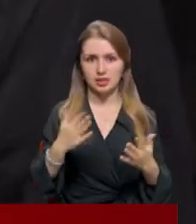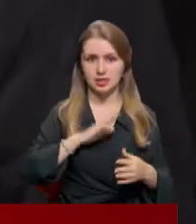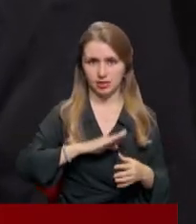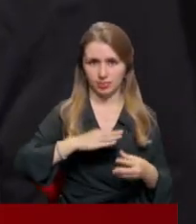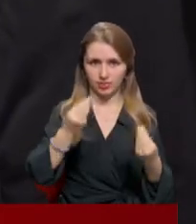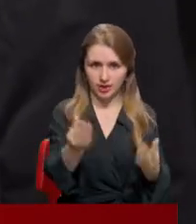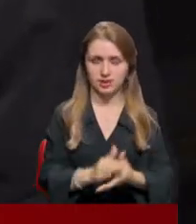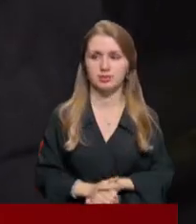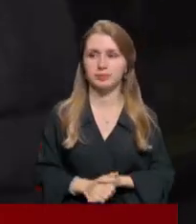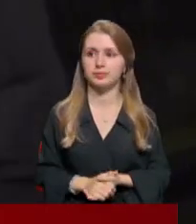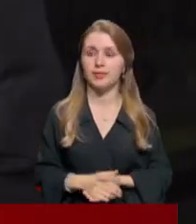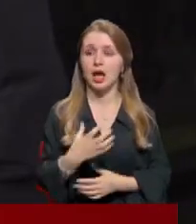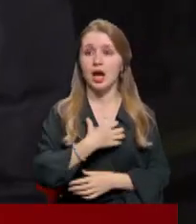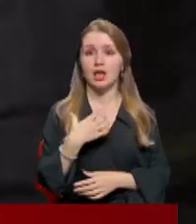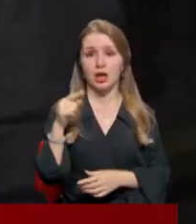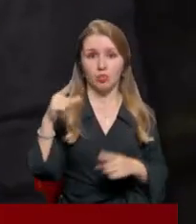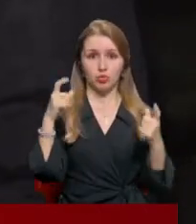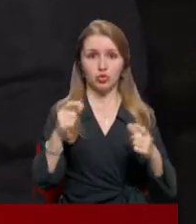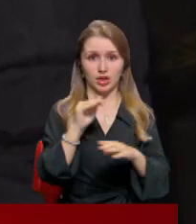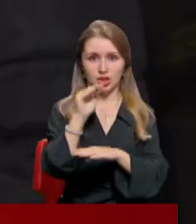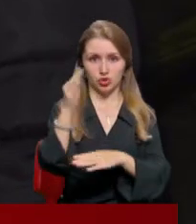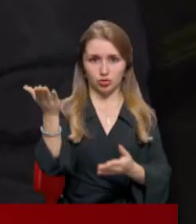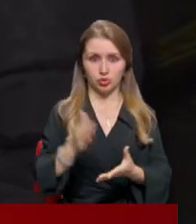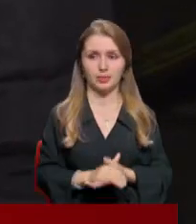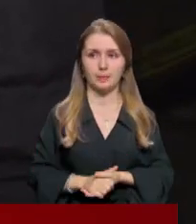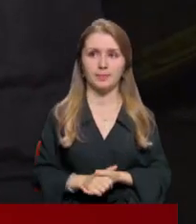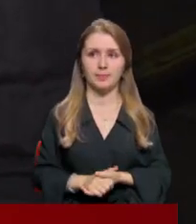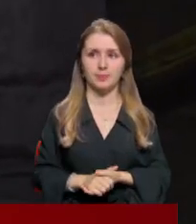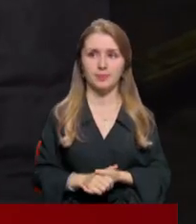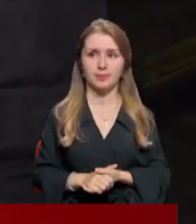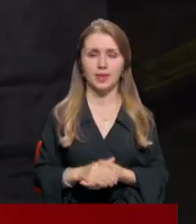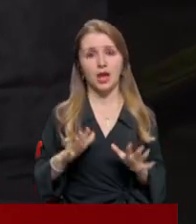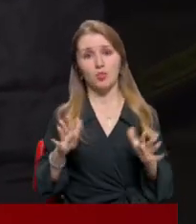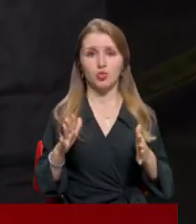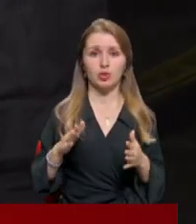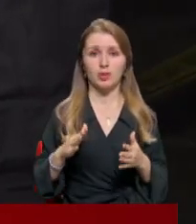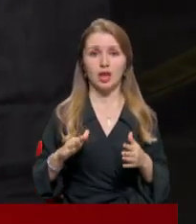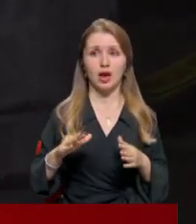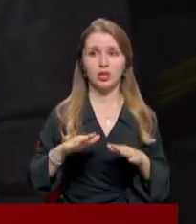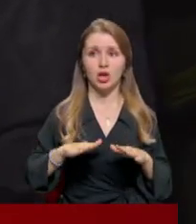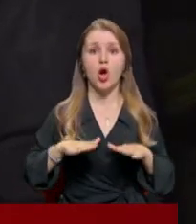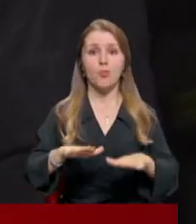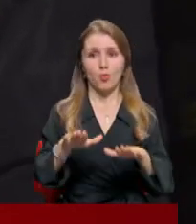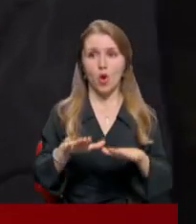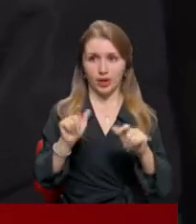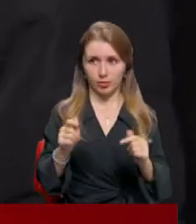diliyorum. Annem buradaydı işte, burada yaşıyordu. Muhtemelen de börek yapıyordu o